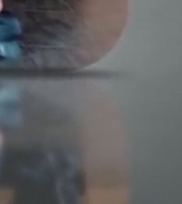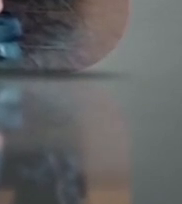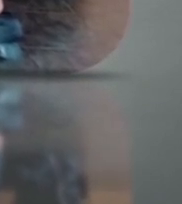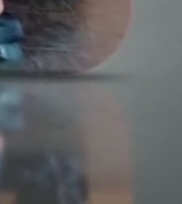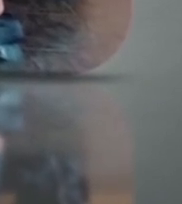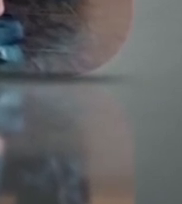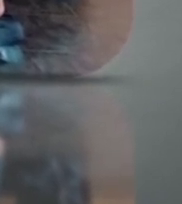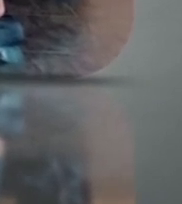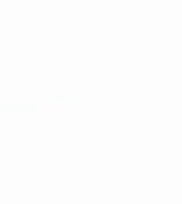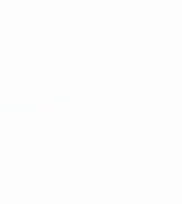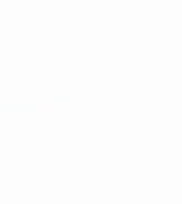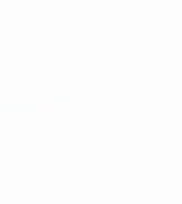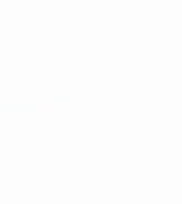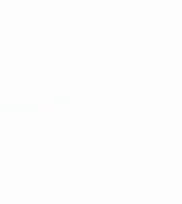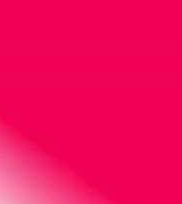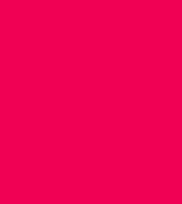hai hai